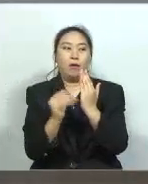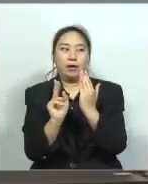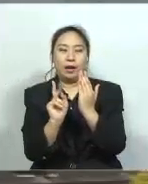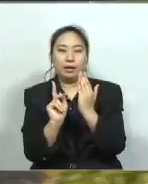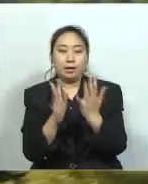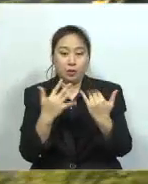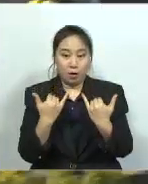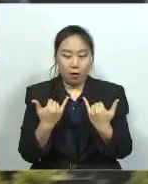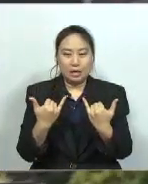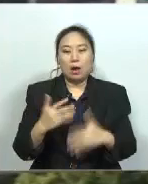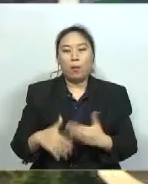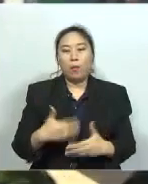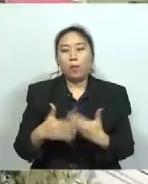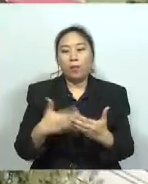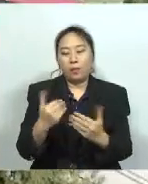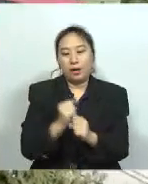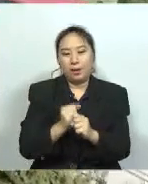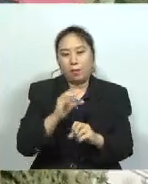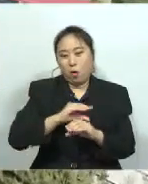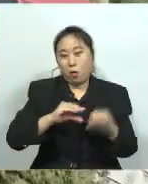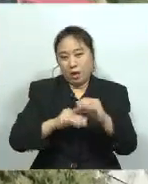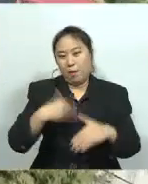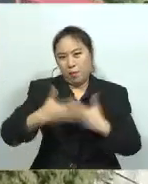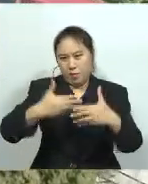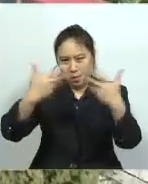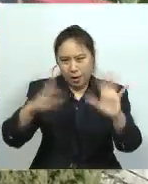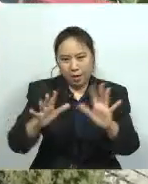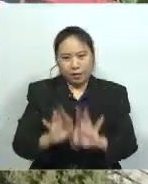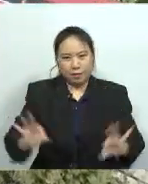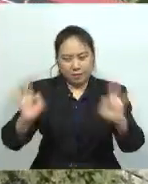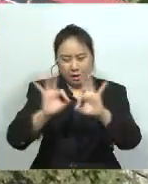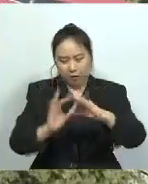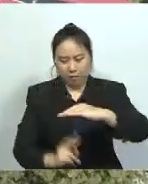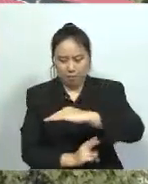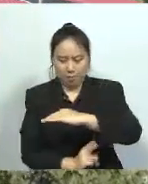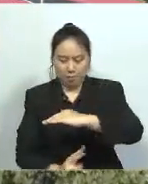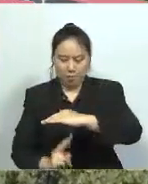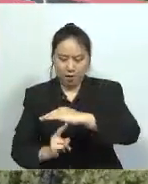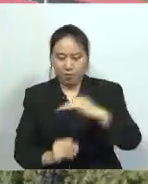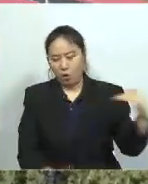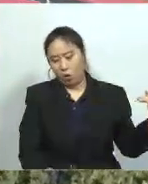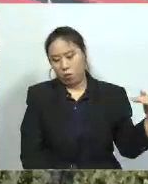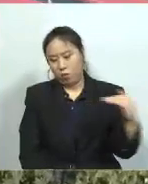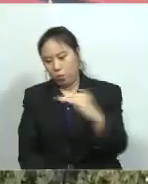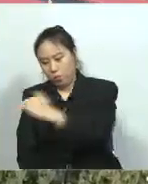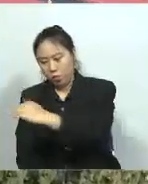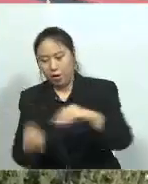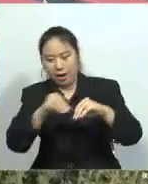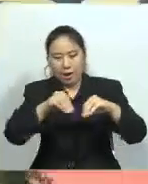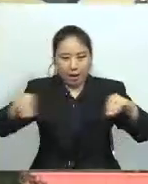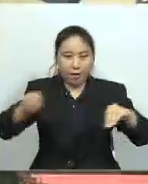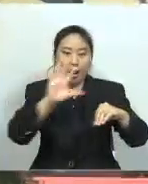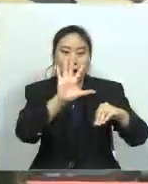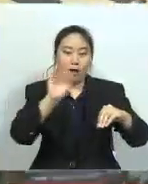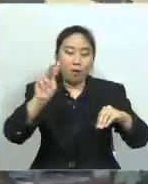แก่นขณะนี้มีความคืบหน้าในการก่อสร้างไปมากแล้วนะคะโดยเฉพาะทางยกระดับรถไฟที่มีความยาวกว่า5กิโลเมตร